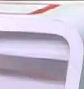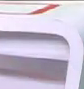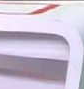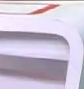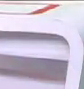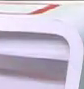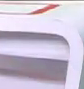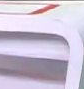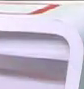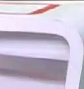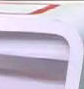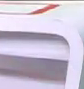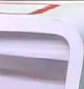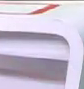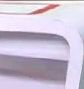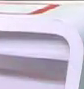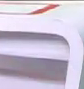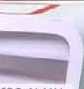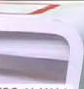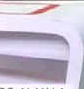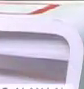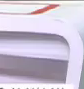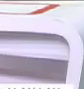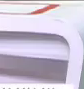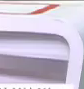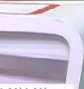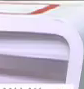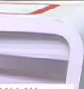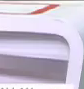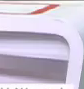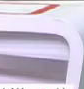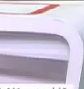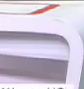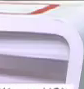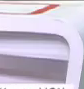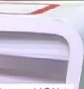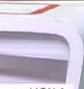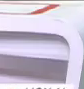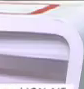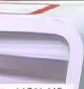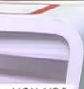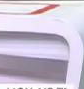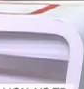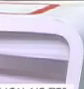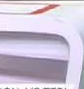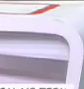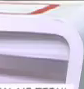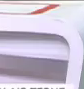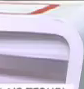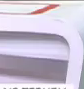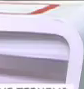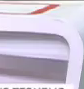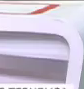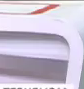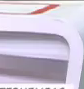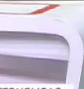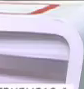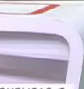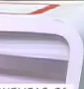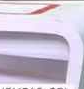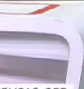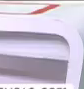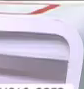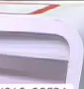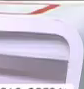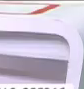Dalam penggodam sistem Jabatan Imigresen tumpas selepas 8 tahun beroperasi. Butirannya dalam Nasional 8 edisi Selasa, 30